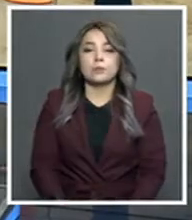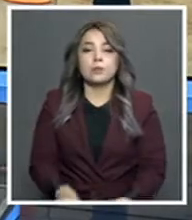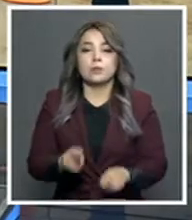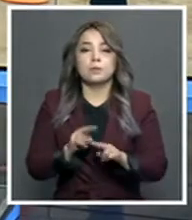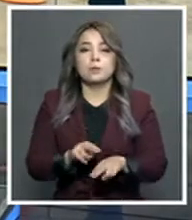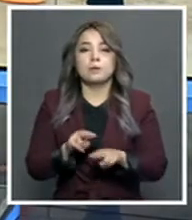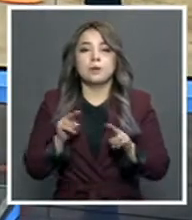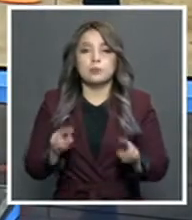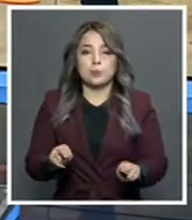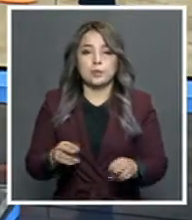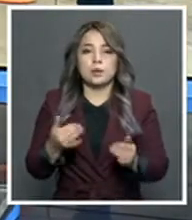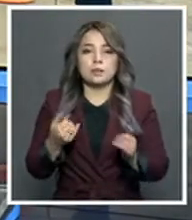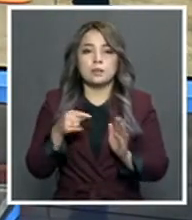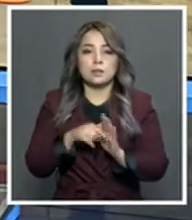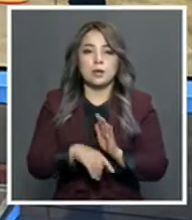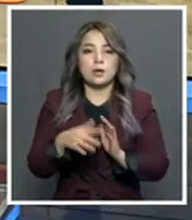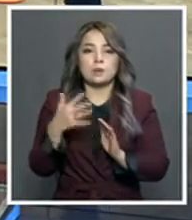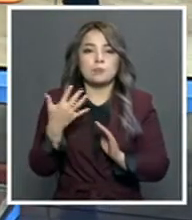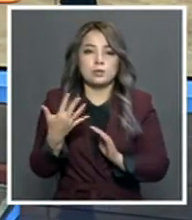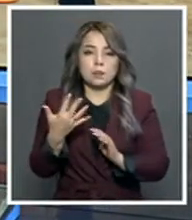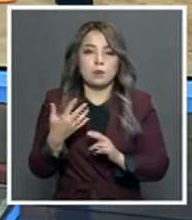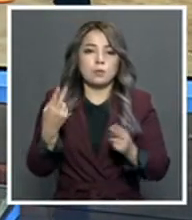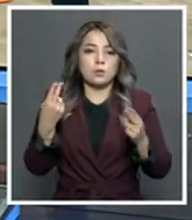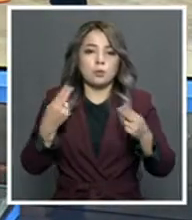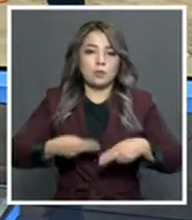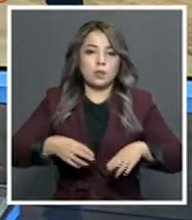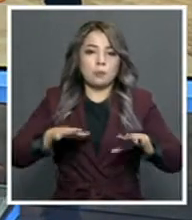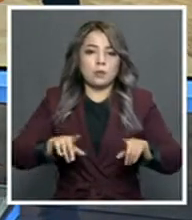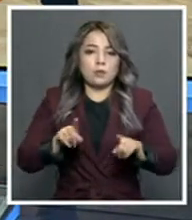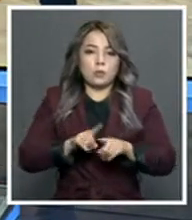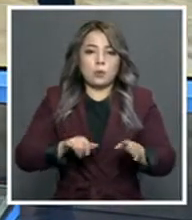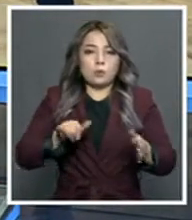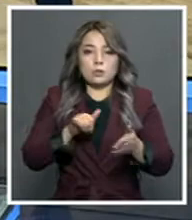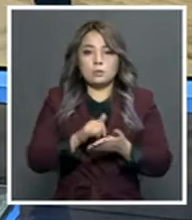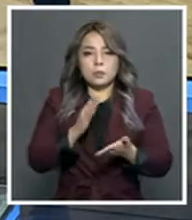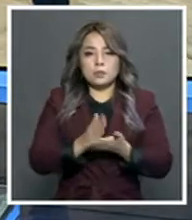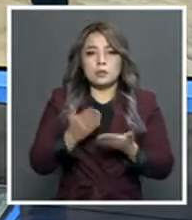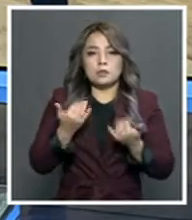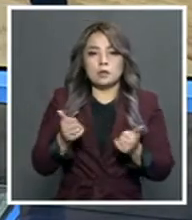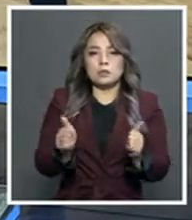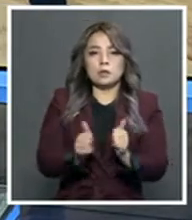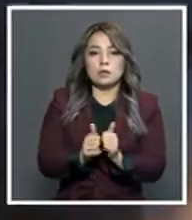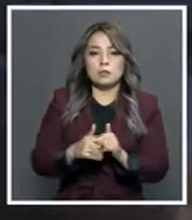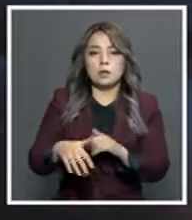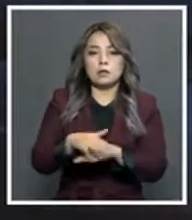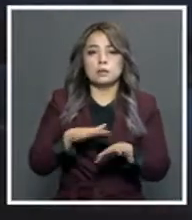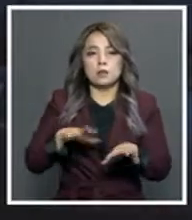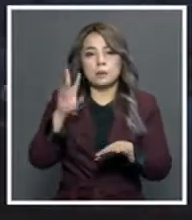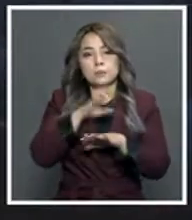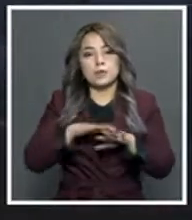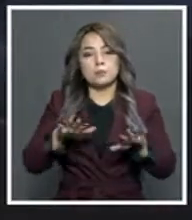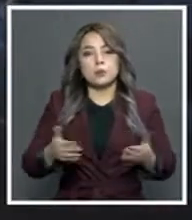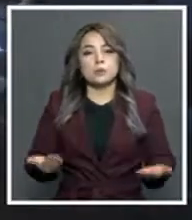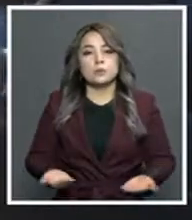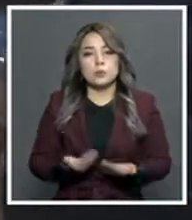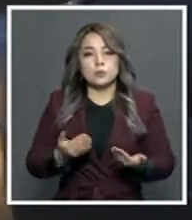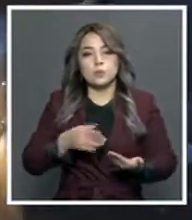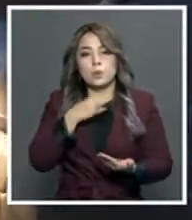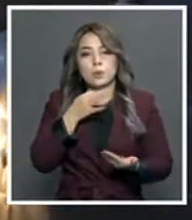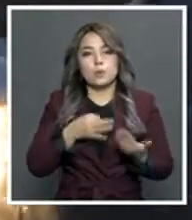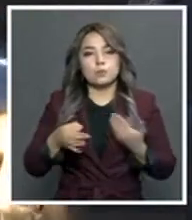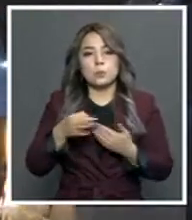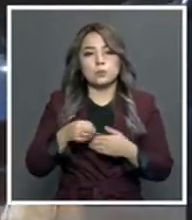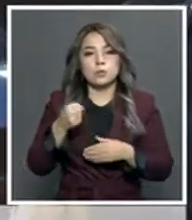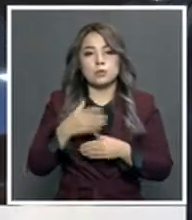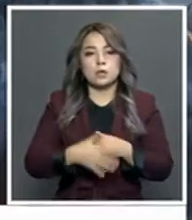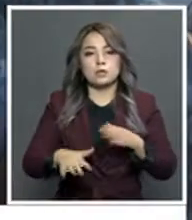Петропавлдың кіреберіс жолдарында 5 блок бекет орнатылды. Оның біреуі Бескөл ауылының жанында. Өйткені бұл елді мекен тұрғындарының көбі облыс